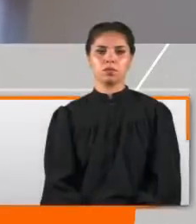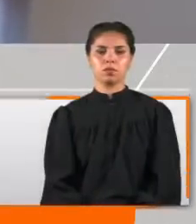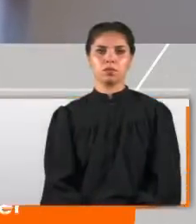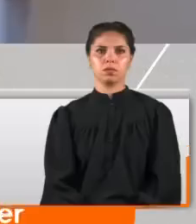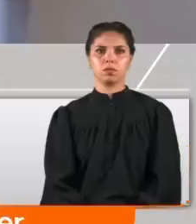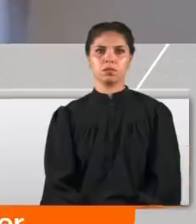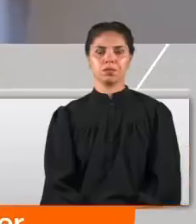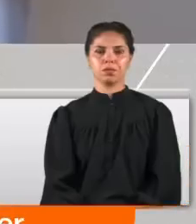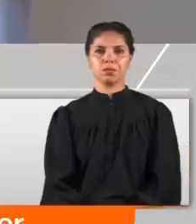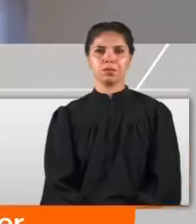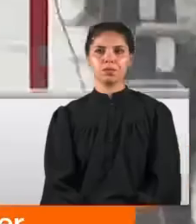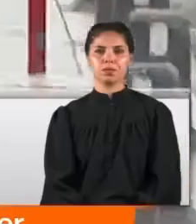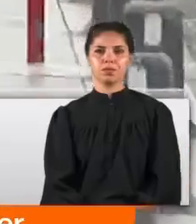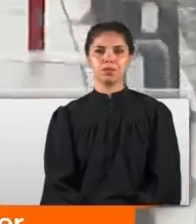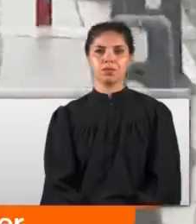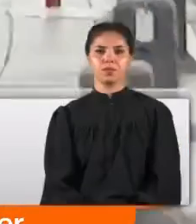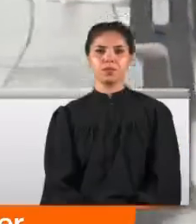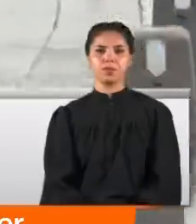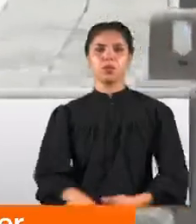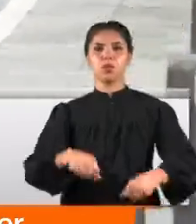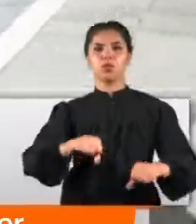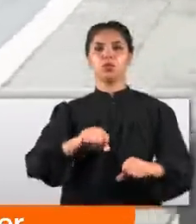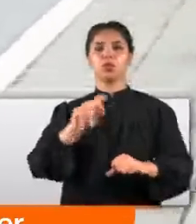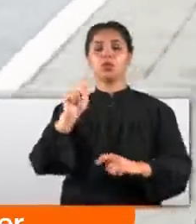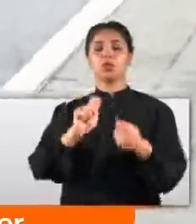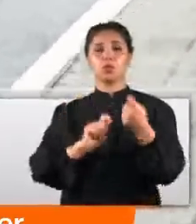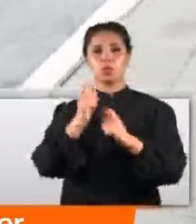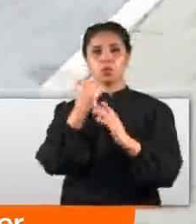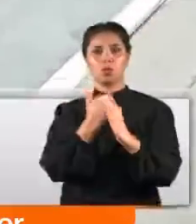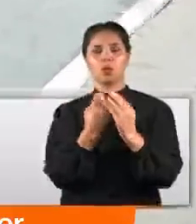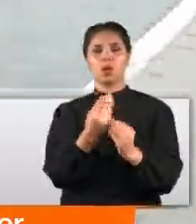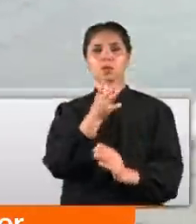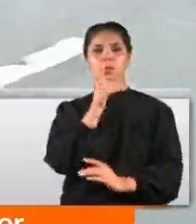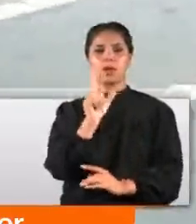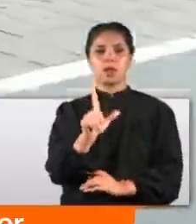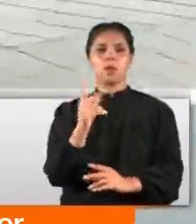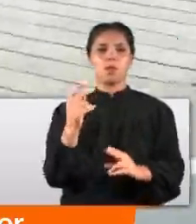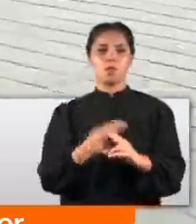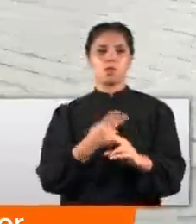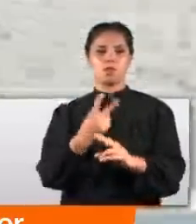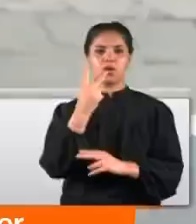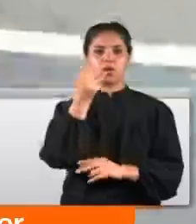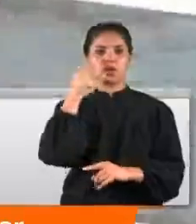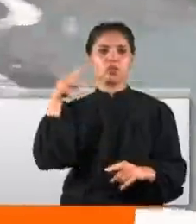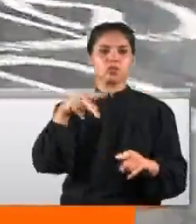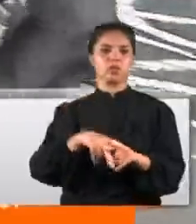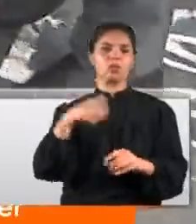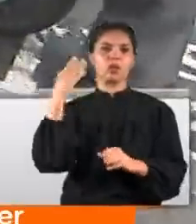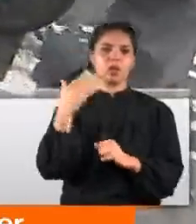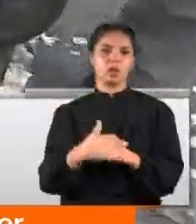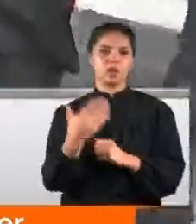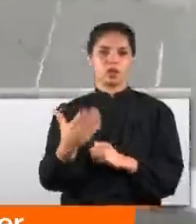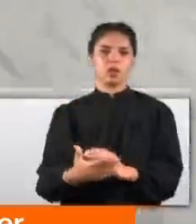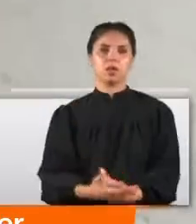küçük olanlar kullanmamalı. Skutur kullanırken kuralları iyi bilmeniz gerekiyor. Mesela iki kişi binmek kesinlikle